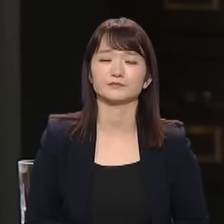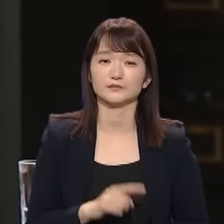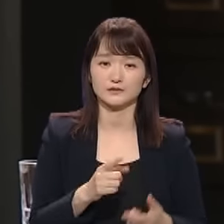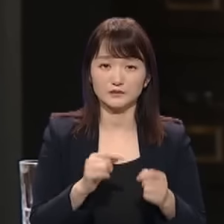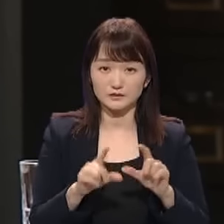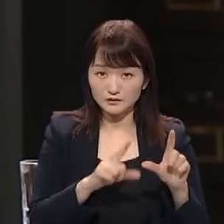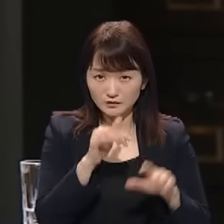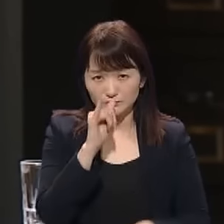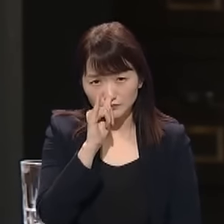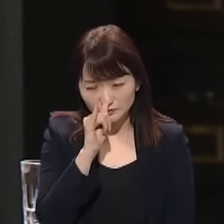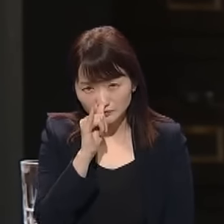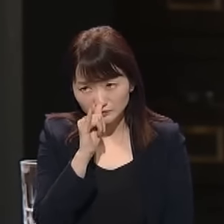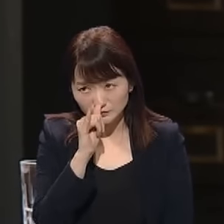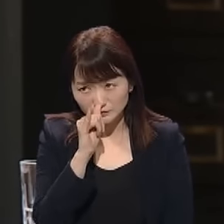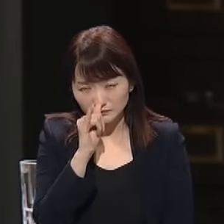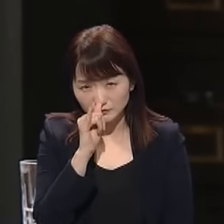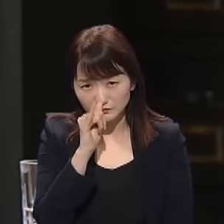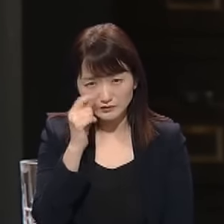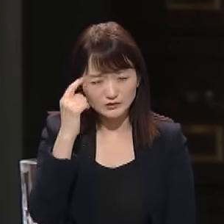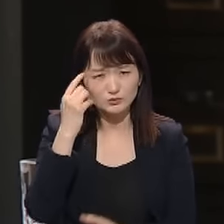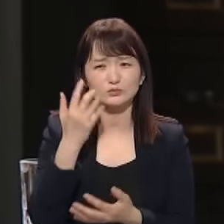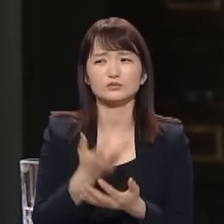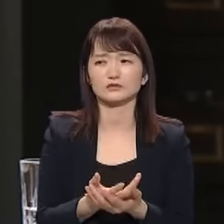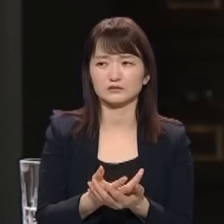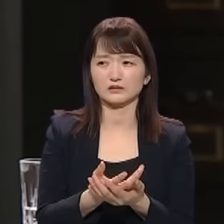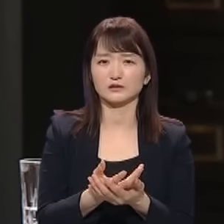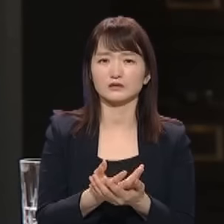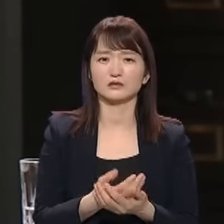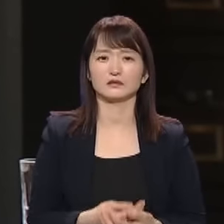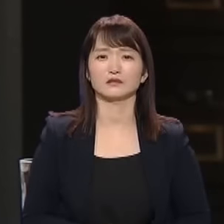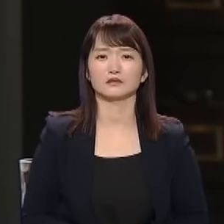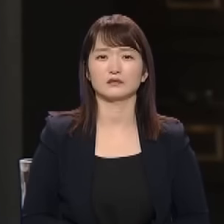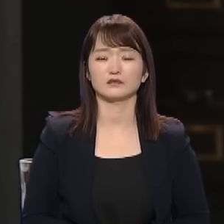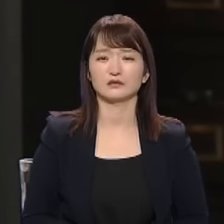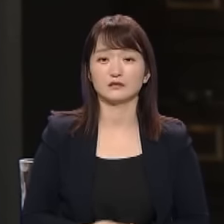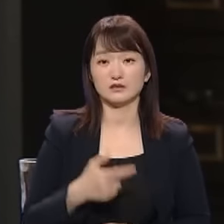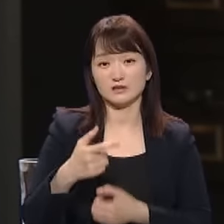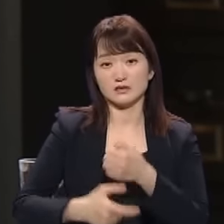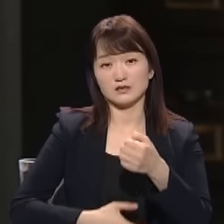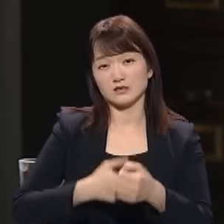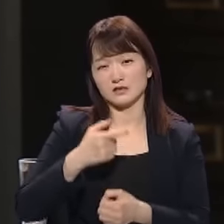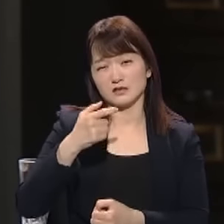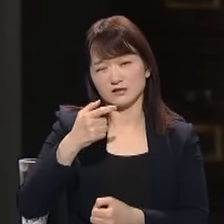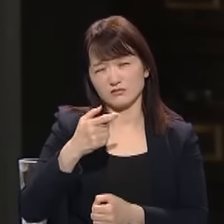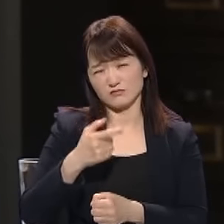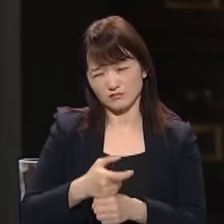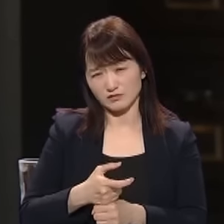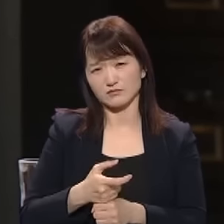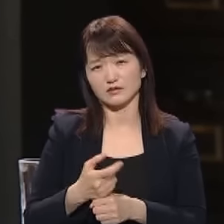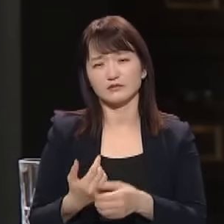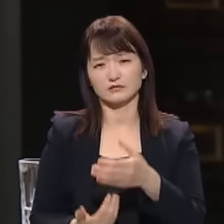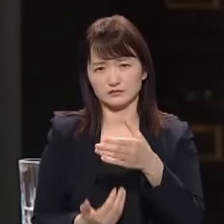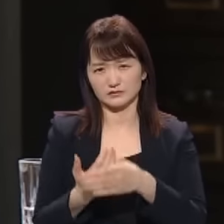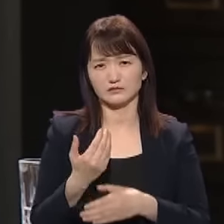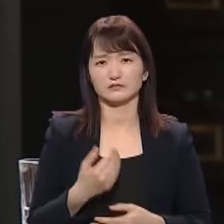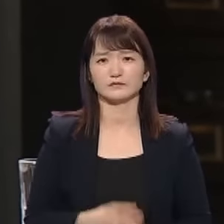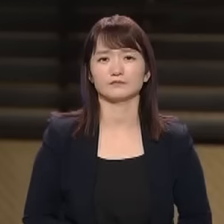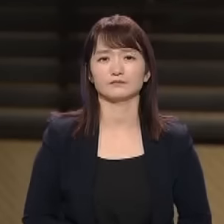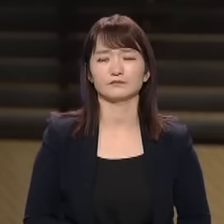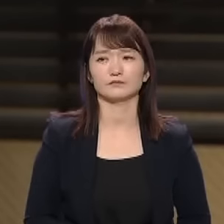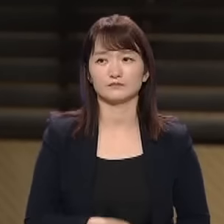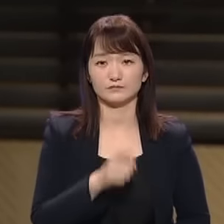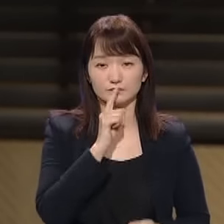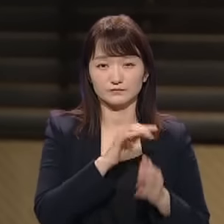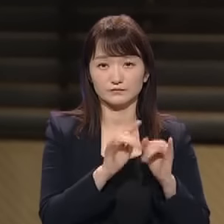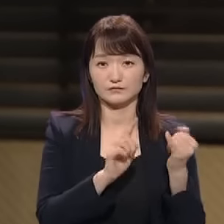살 수도 있구나. 정말 너무너무 충격을 받았는데요. 자, 무려 60년간 이어진 사건입니다. 네, 그렇습니다.